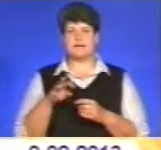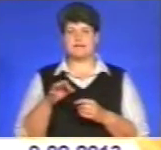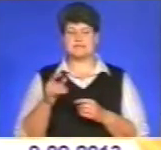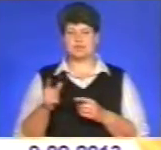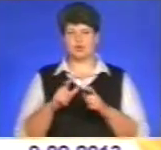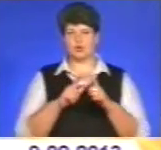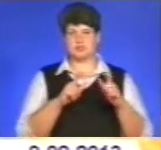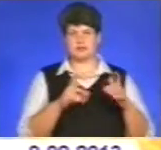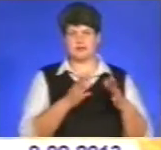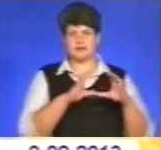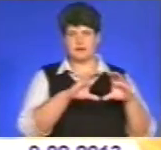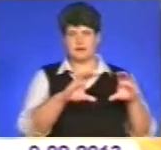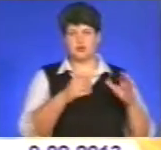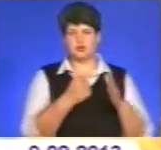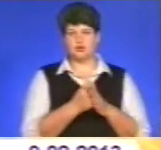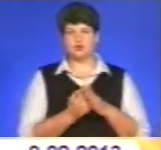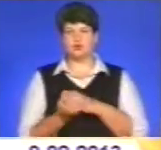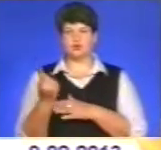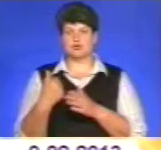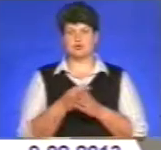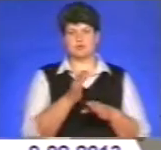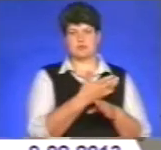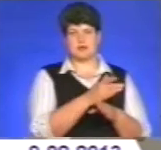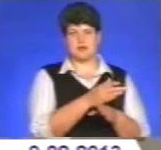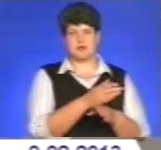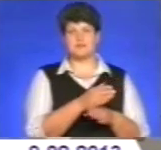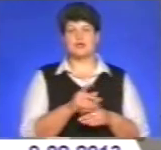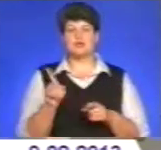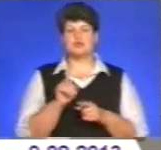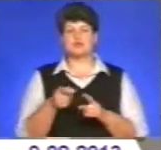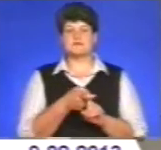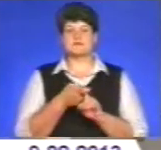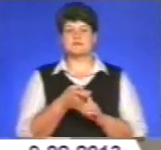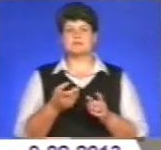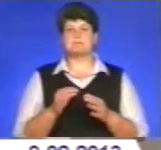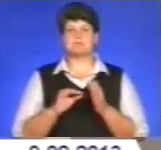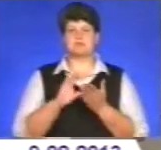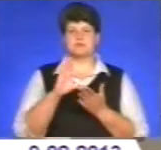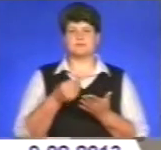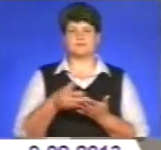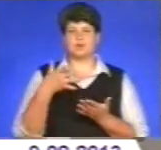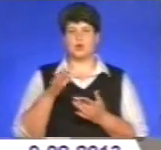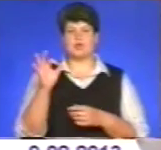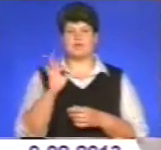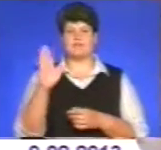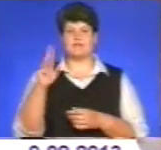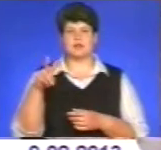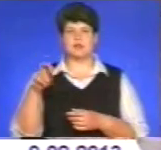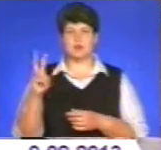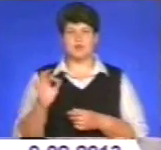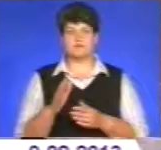сети, це від істочника до розподілення. Що ж до підвищення тарифів на комунальні послуги, Олександр Вілкул